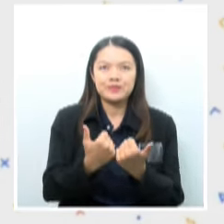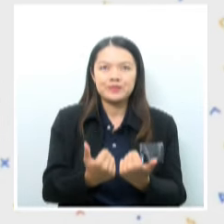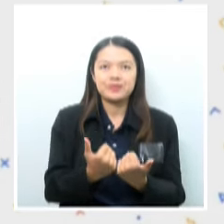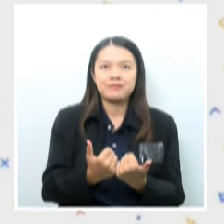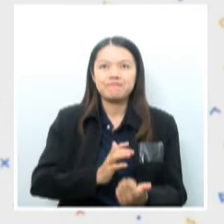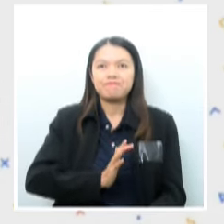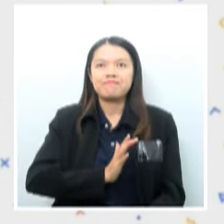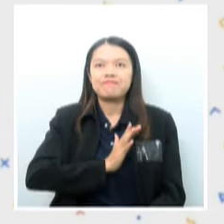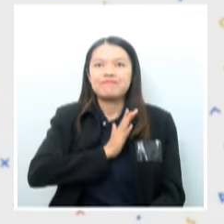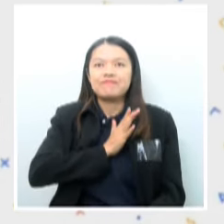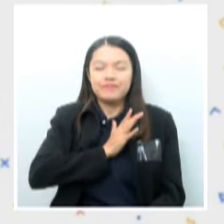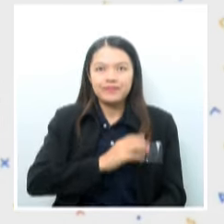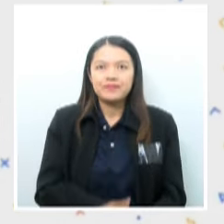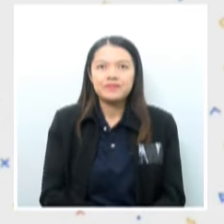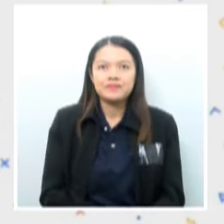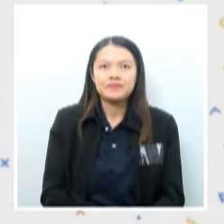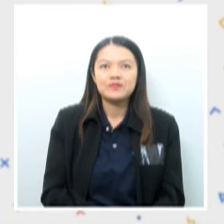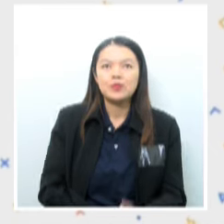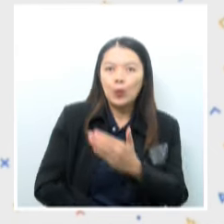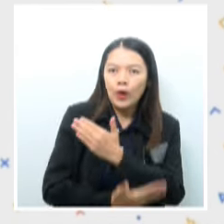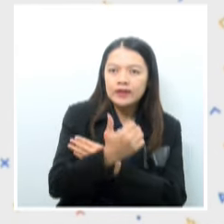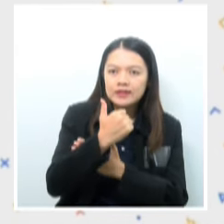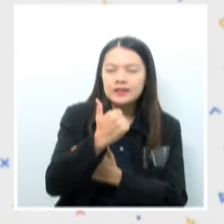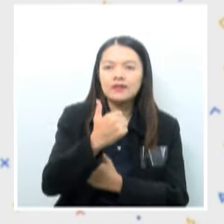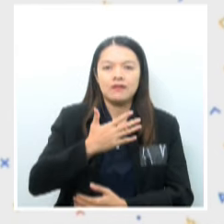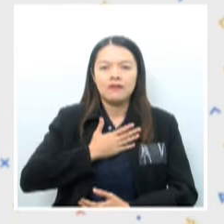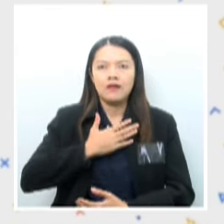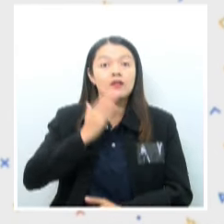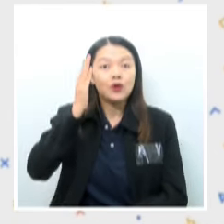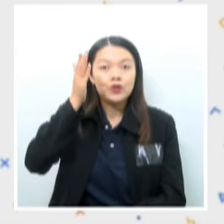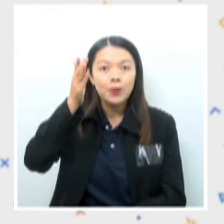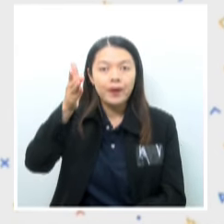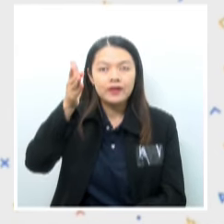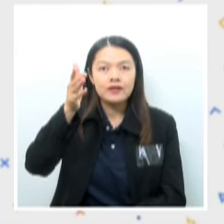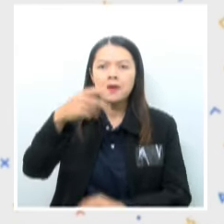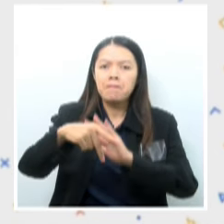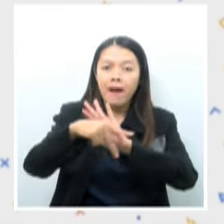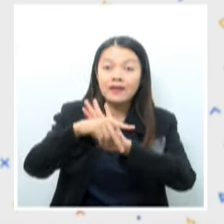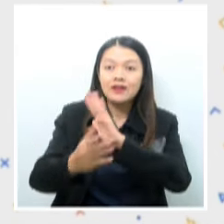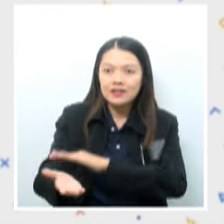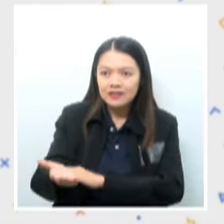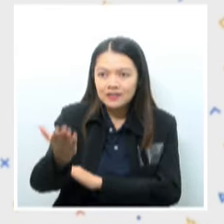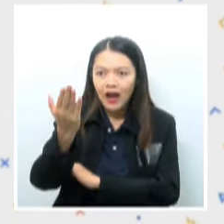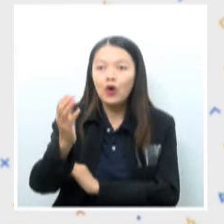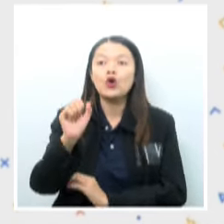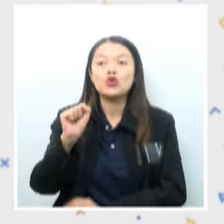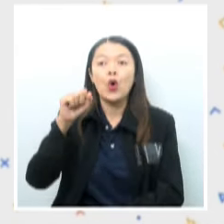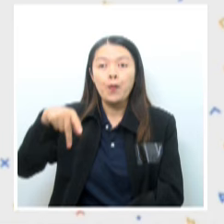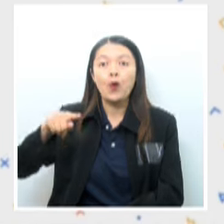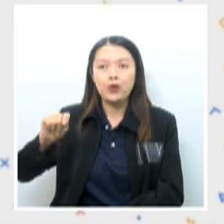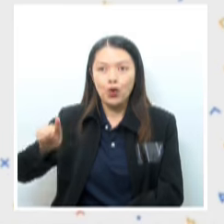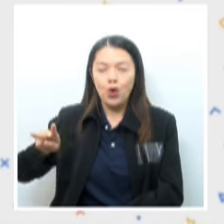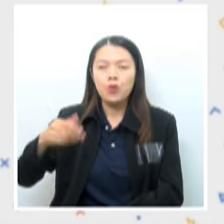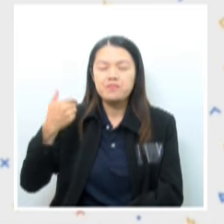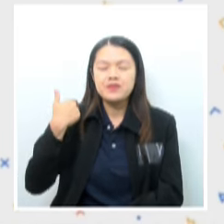าได้รับเกียรติอย่างสูงส่งนะครับถือว่าเป็นโอกาสอันดีที่เราจากนี้ไปในช่วงพฤหัสเช้าข่าวสปอตฮอเนี่ยนะครับจะมีเ